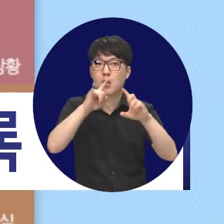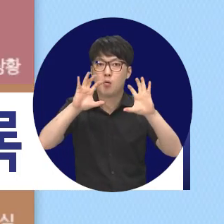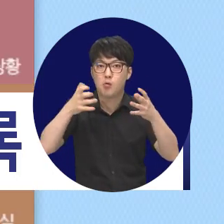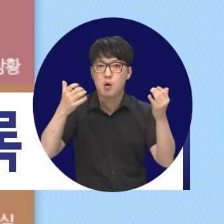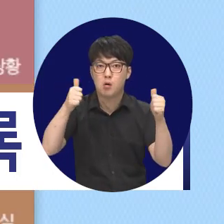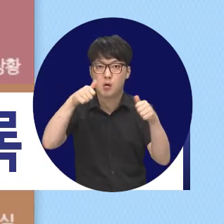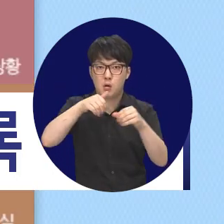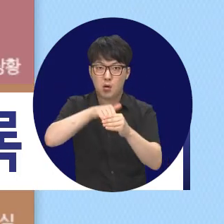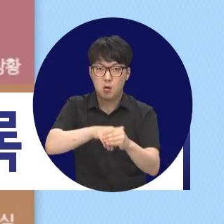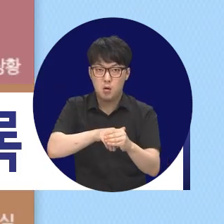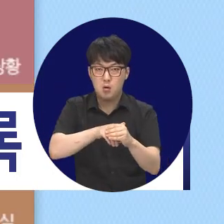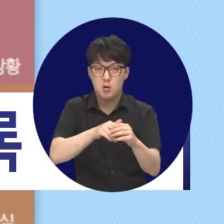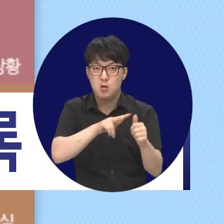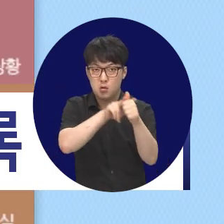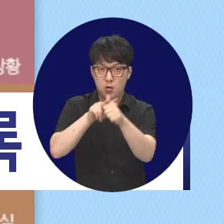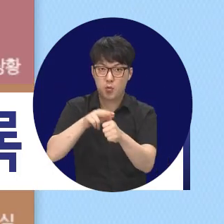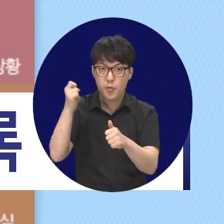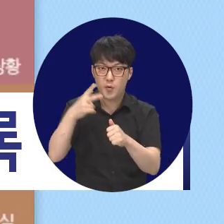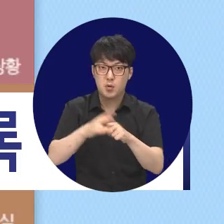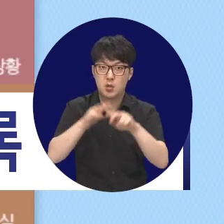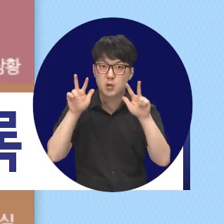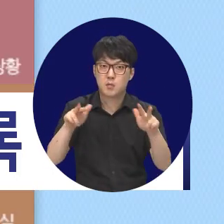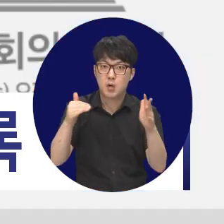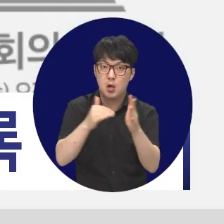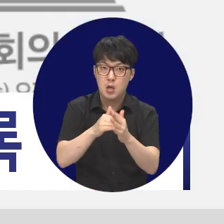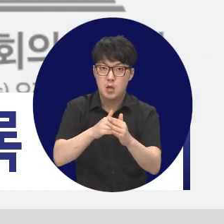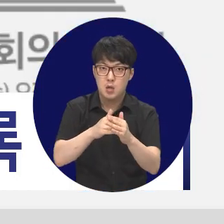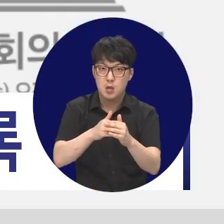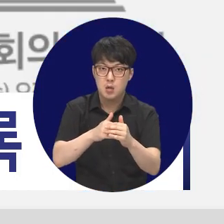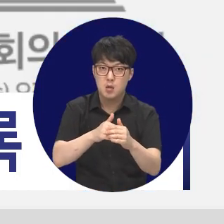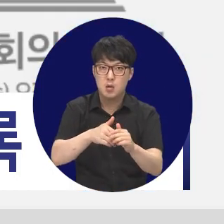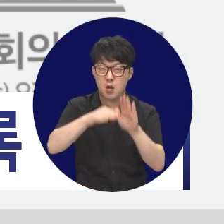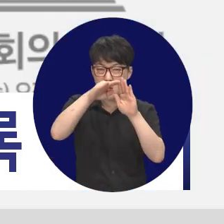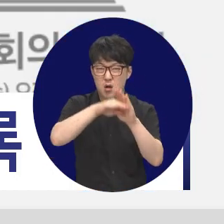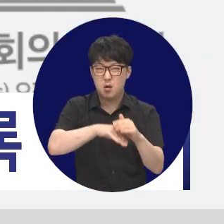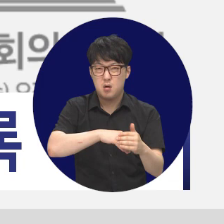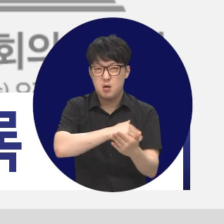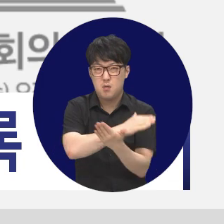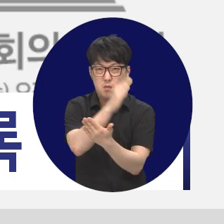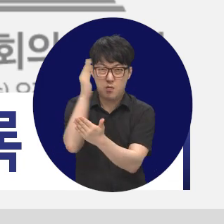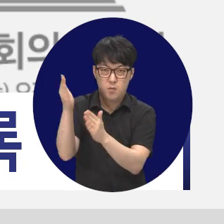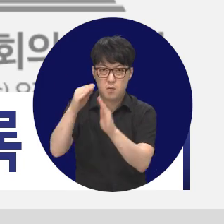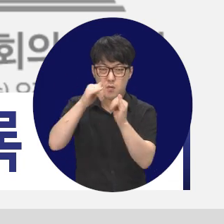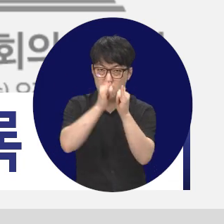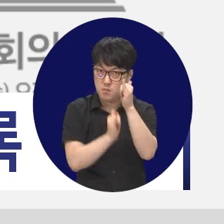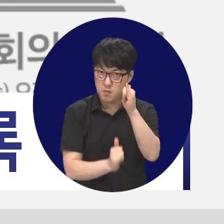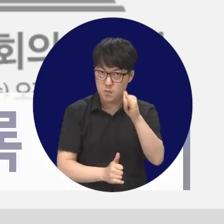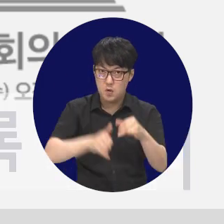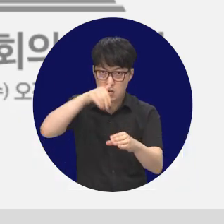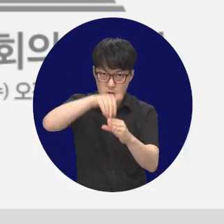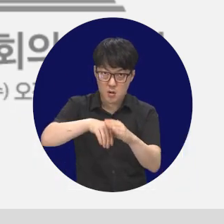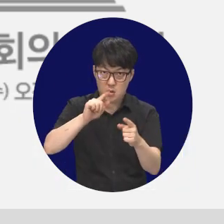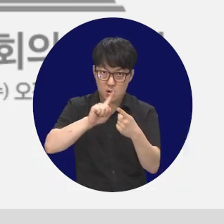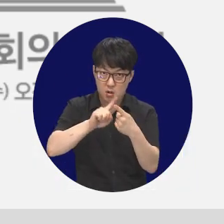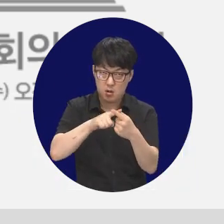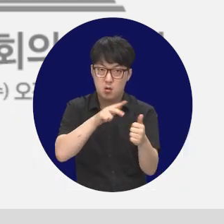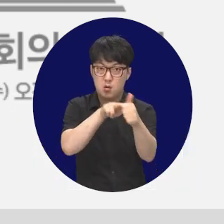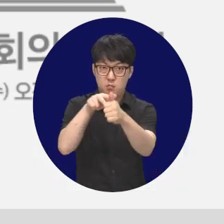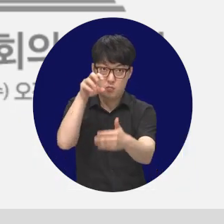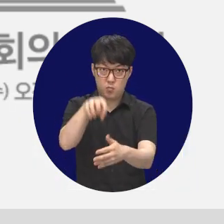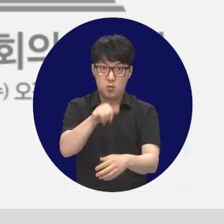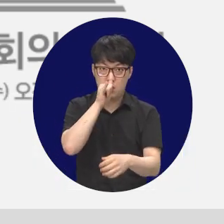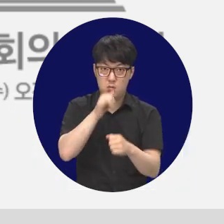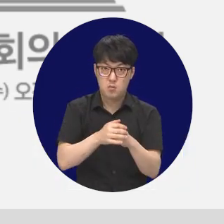제21대 국회의원 선거 정보를 비롯해 그동안 실시한 역대 선거에 대한 다양한 정보들이 수록되어 있는데요. 선거